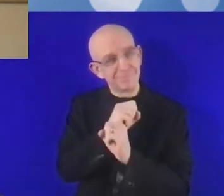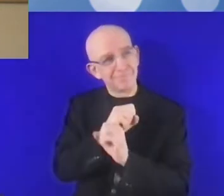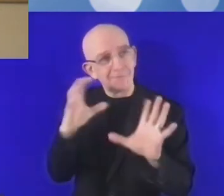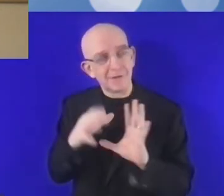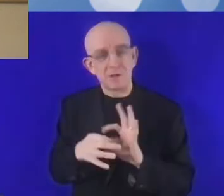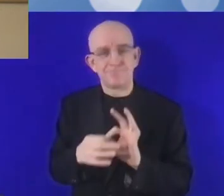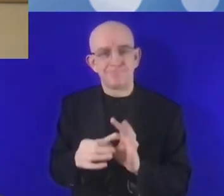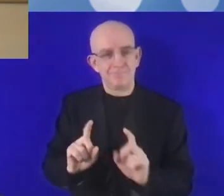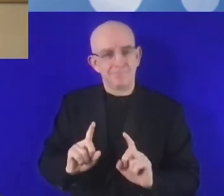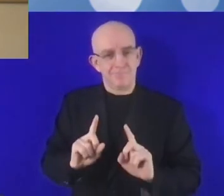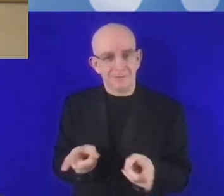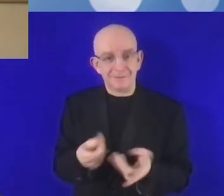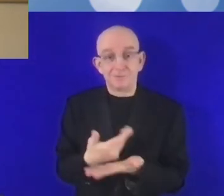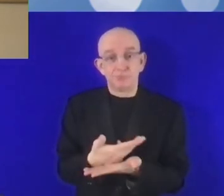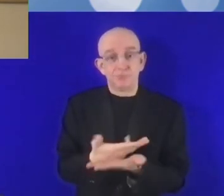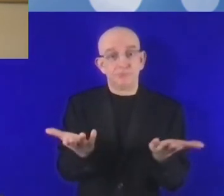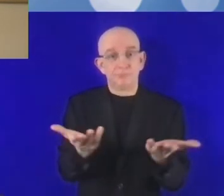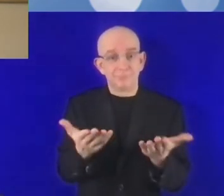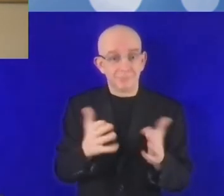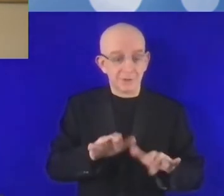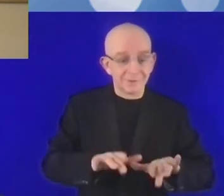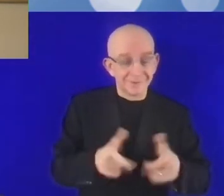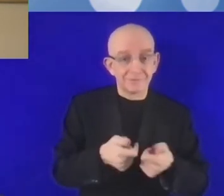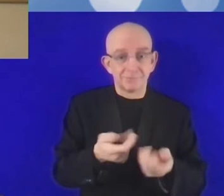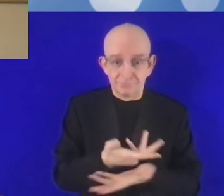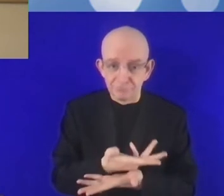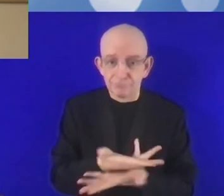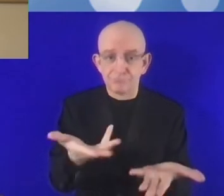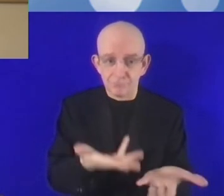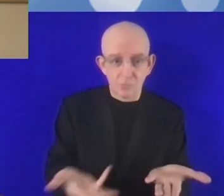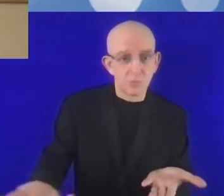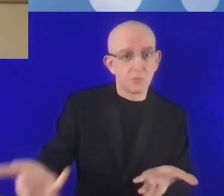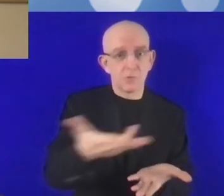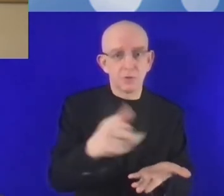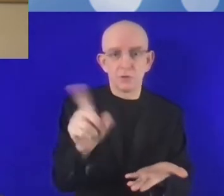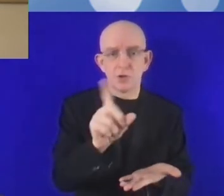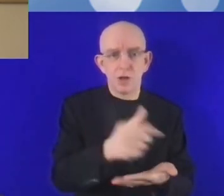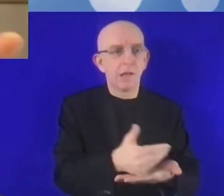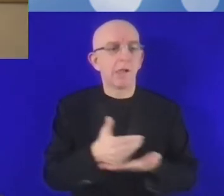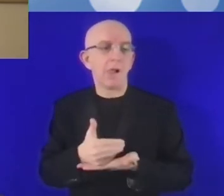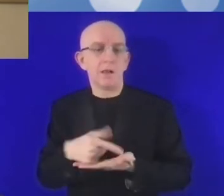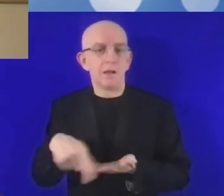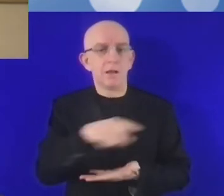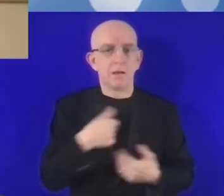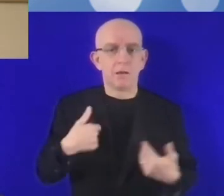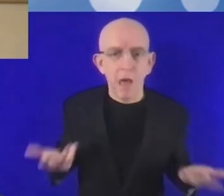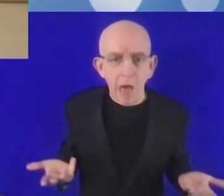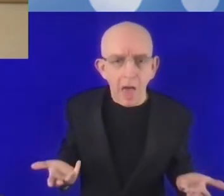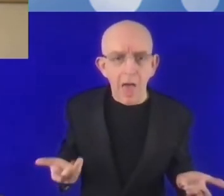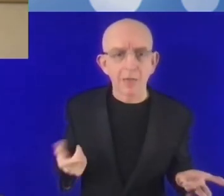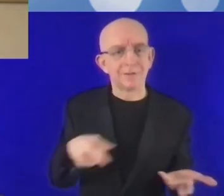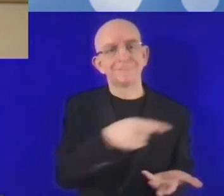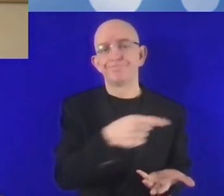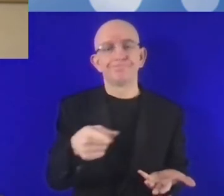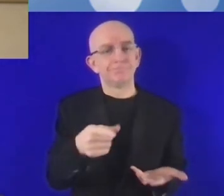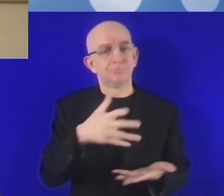Internet devrait être ouvert, qu'il devrait assurer un flux d'informations libre, mais nous voulons aussi veiller à la sécurité